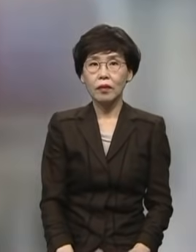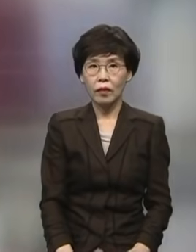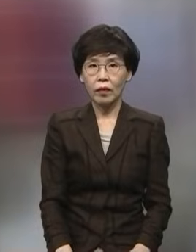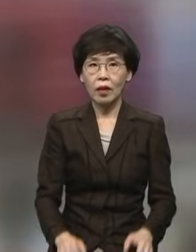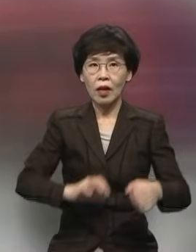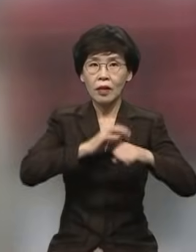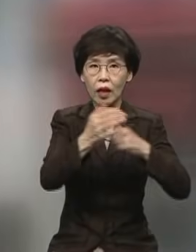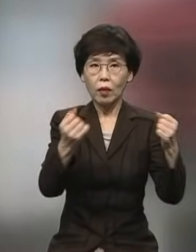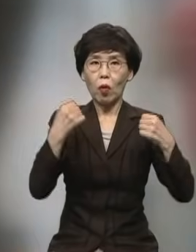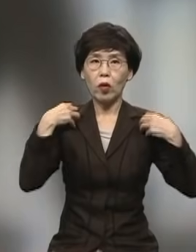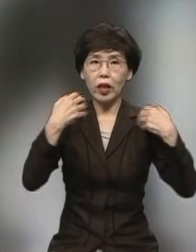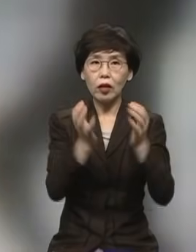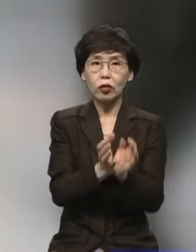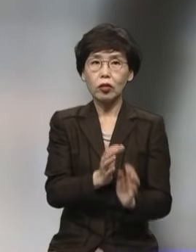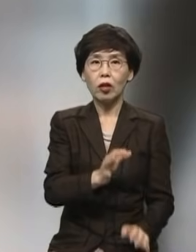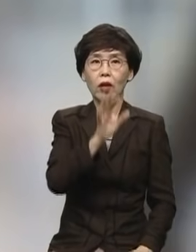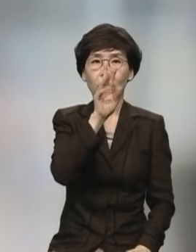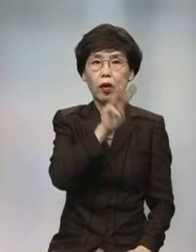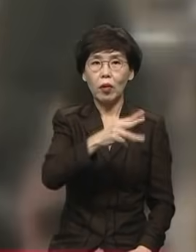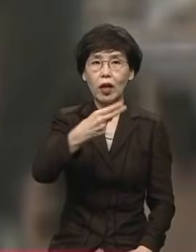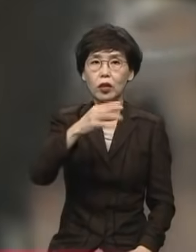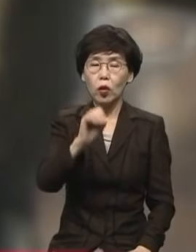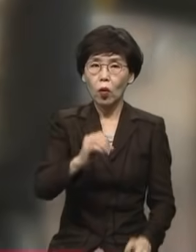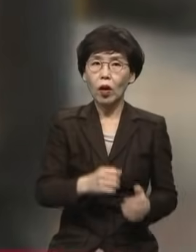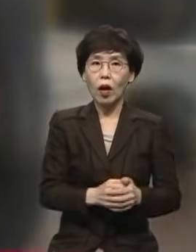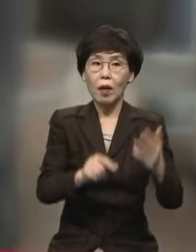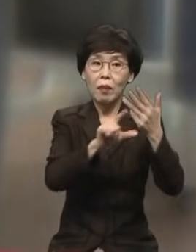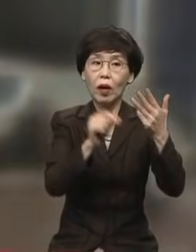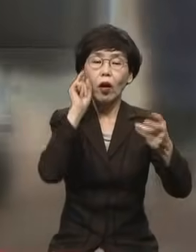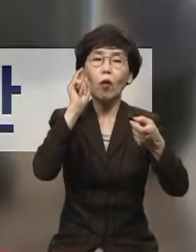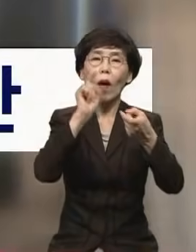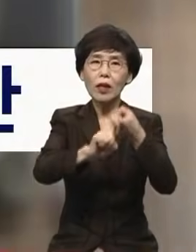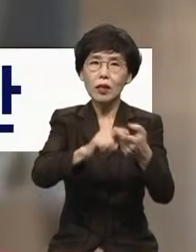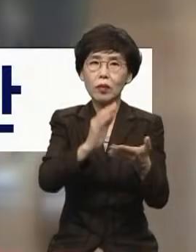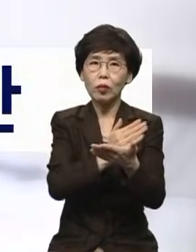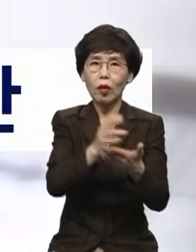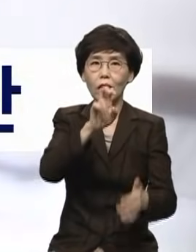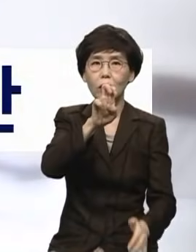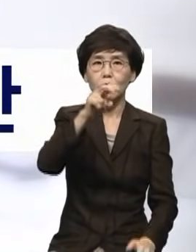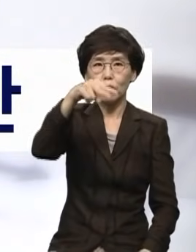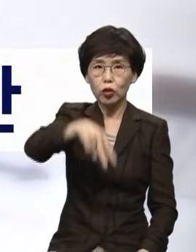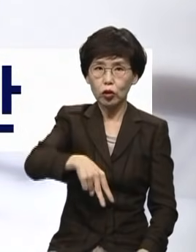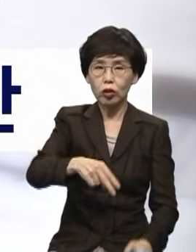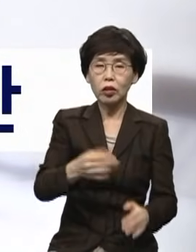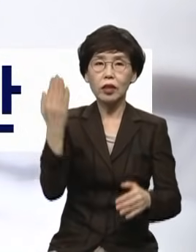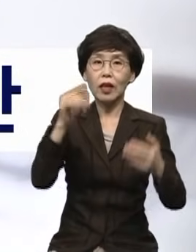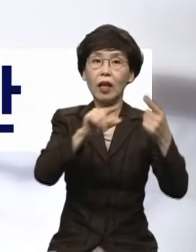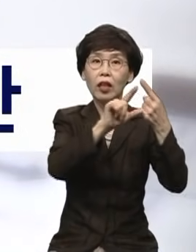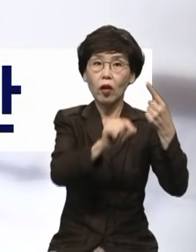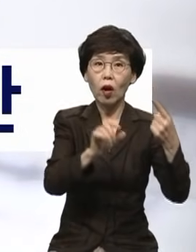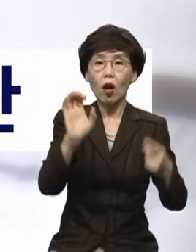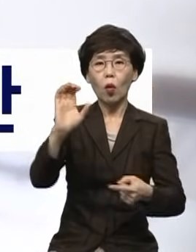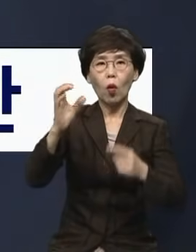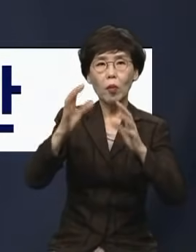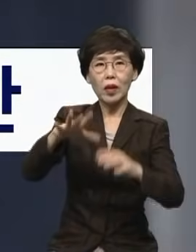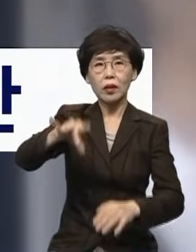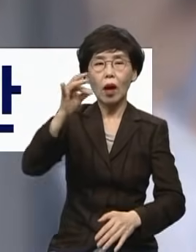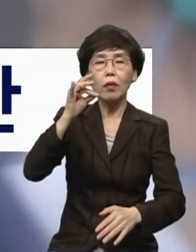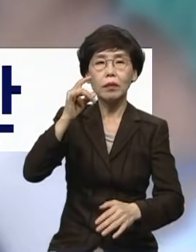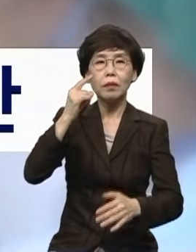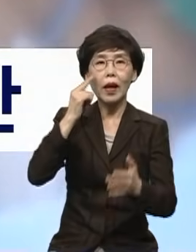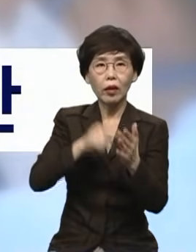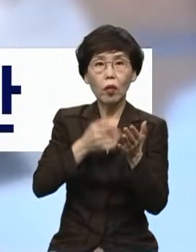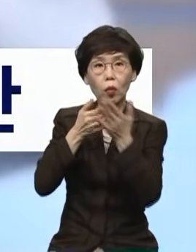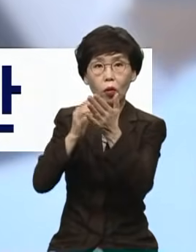세계보건기구 who 가 지난달 관심 변이로 훌륭한 뮤 변이는 지나니 롤 콜롬비아에서 처음 보고된 뒤